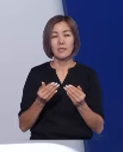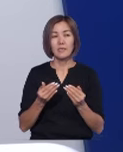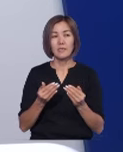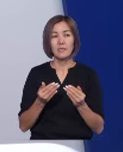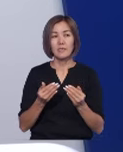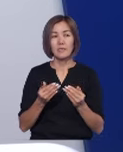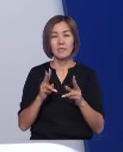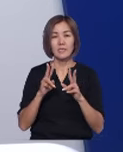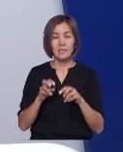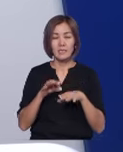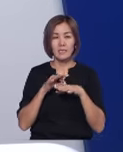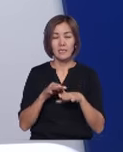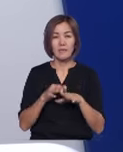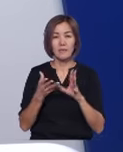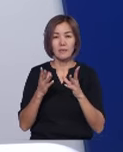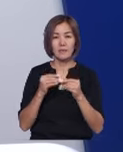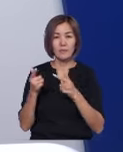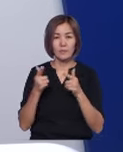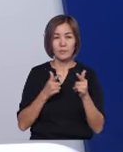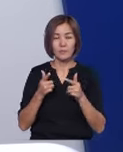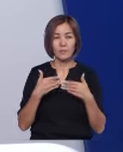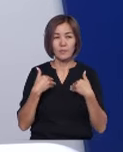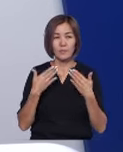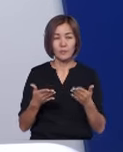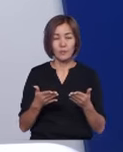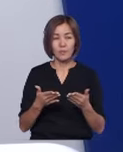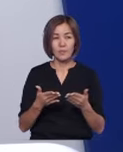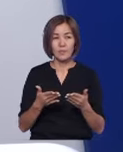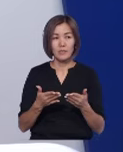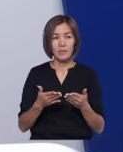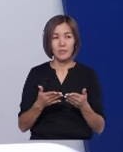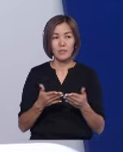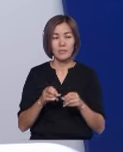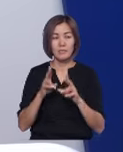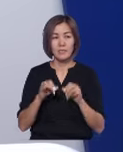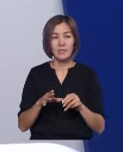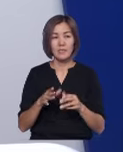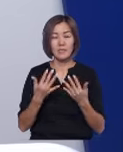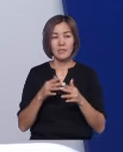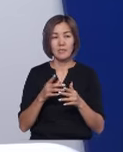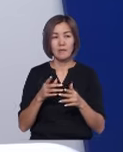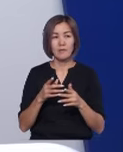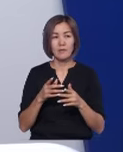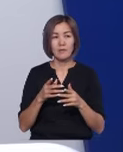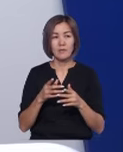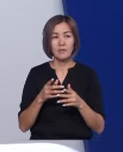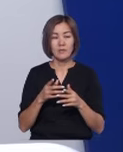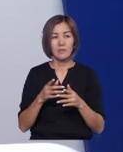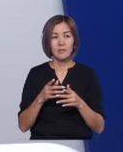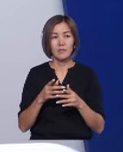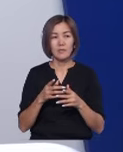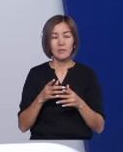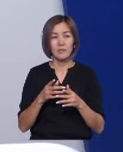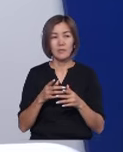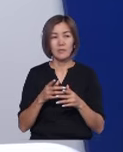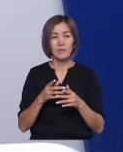бактериологических исследований на сибирскую язву. Ветеринарными специалистами сельского округа проводится в селе Улькен-Аксу